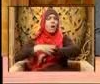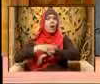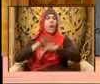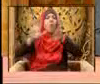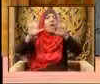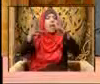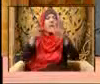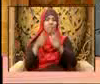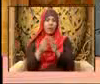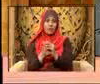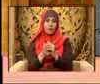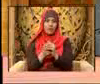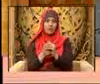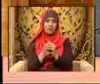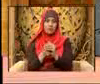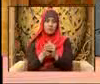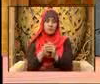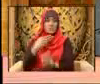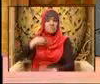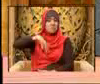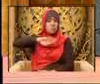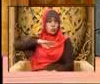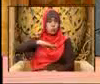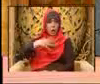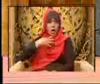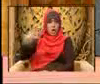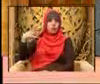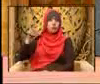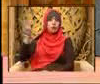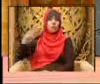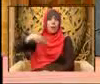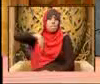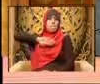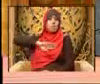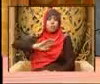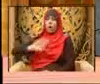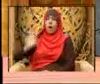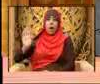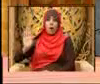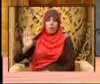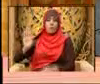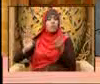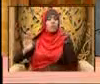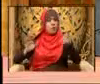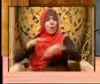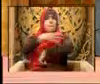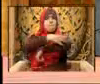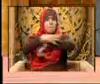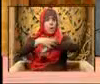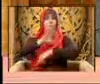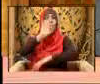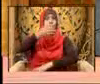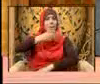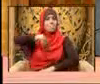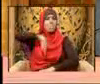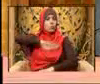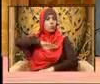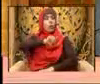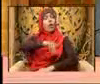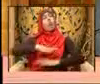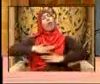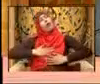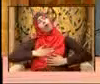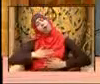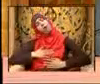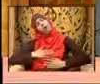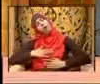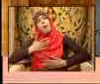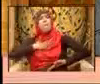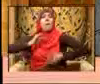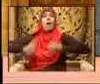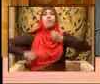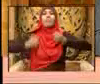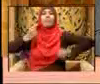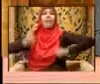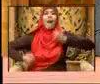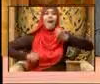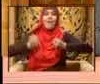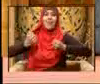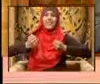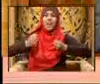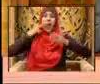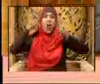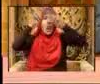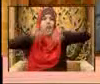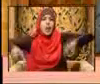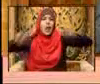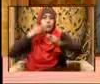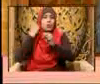مسؤولية الأغنياء فقط، حتى هي مسؤولية الشخص الفقير الذي لا يريد أن يتحرك ولا يريد أن يتخذ السبب